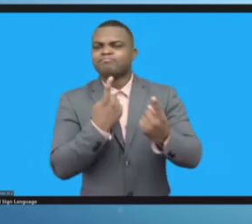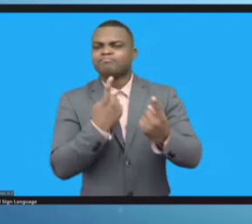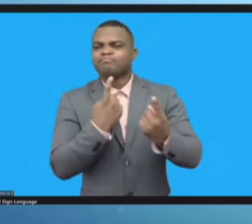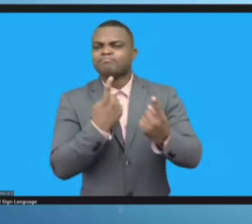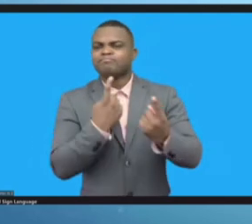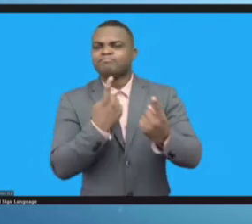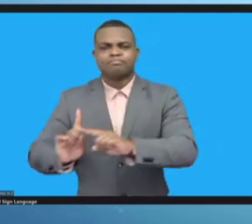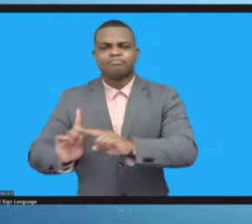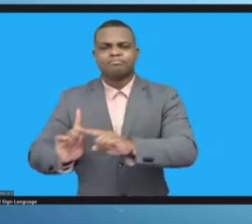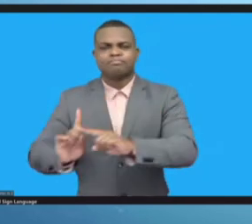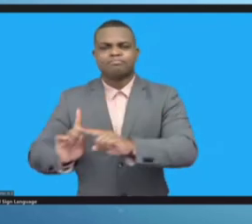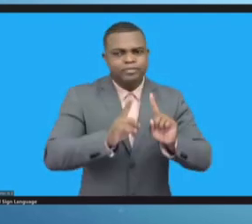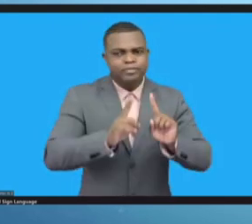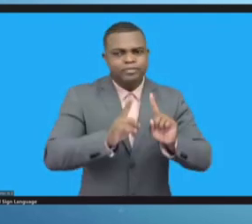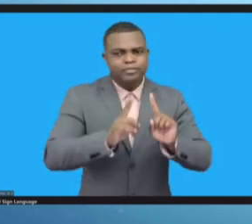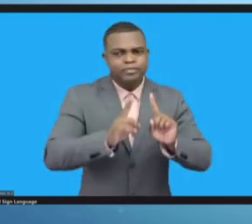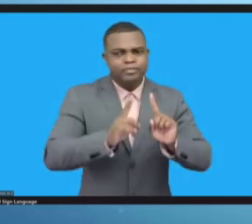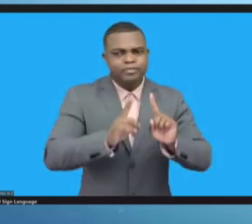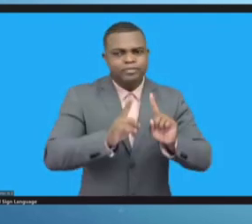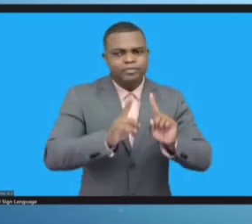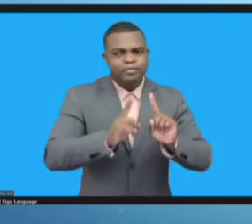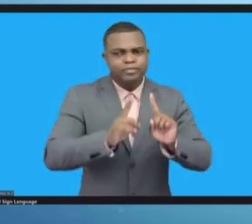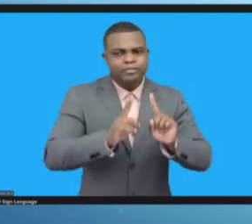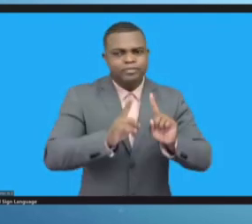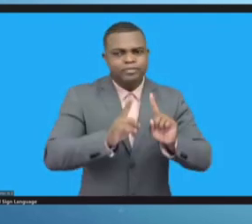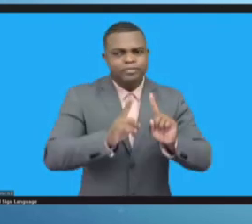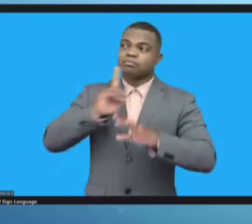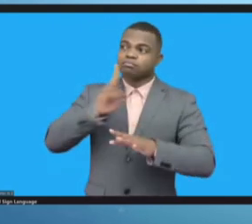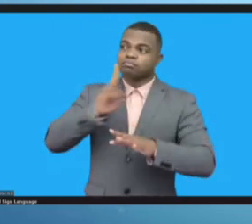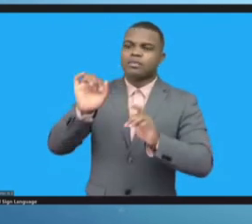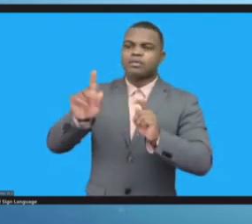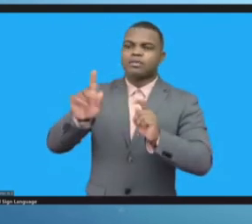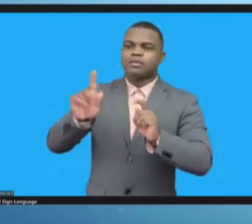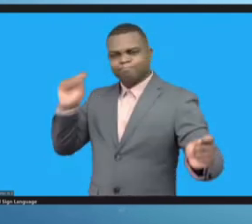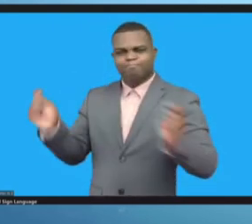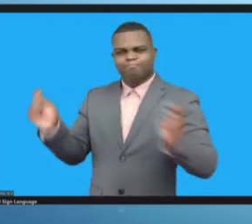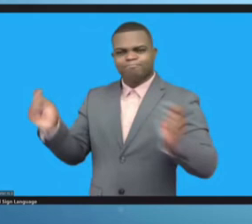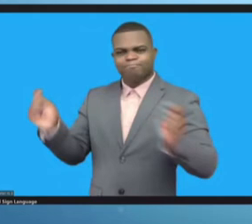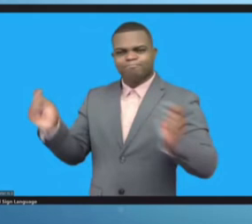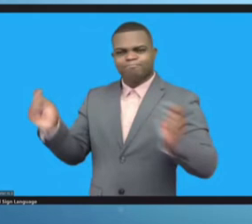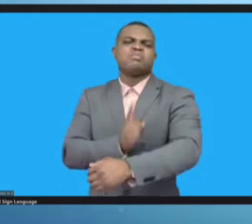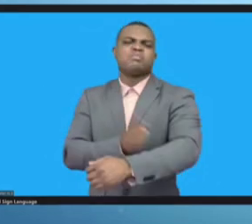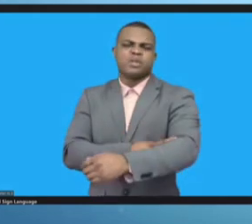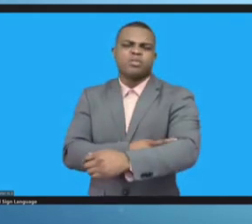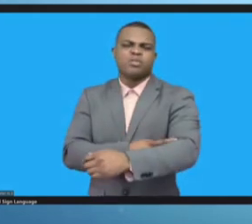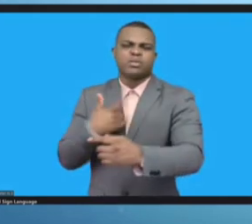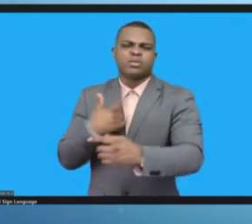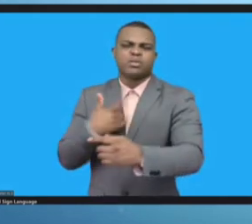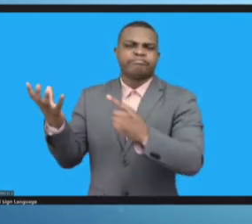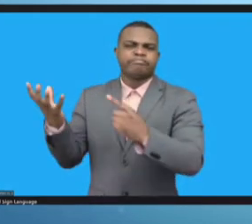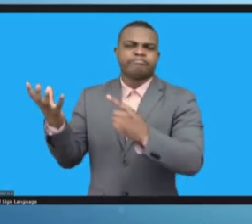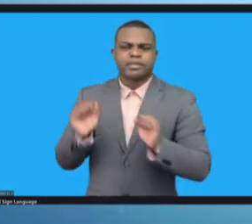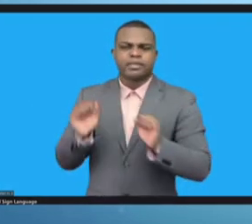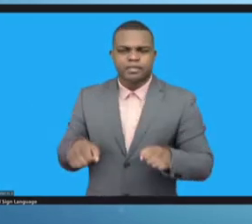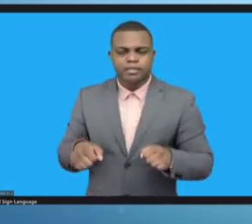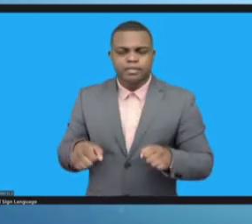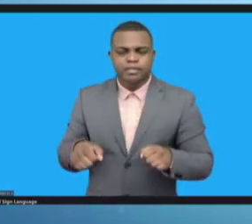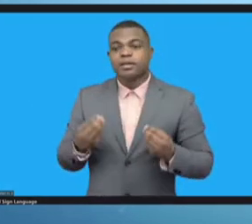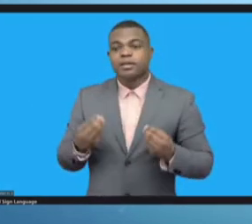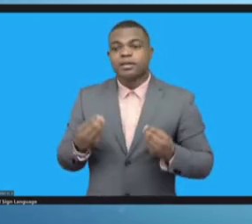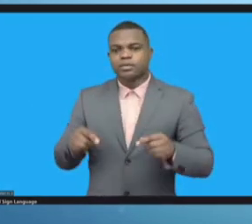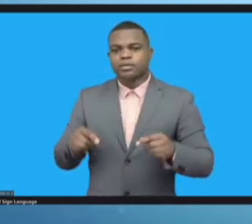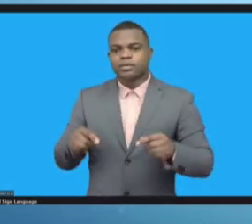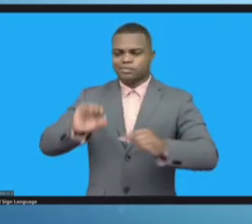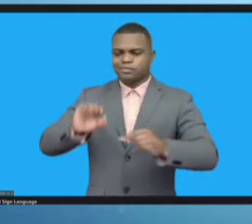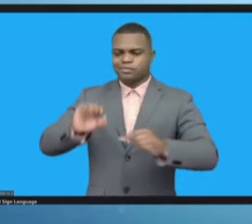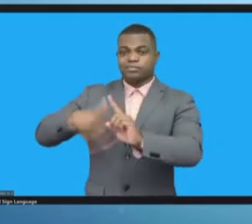numérique et les outils pour accélérer la réalisation des ODD à travers l'Internet.